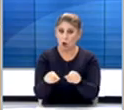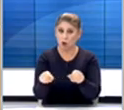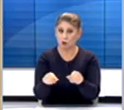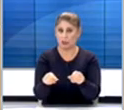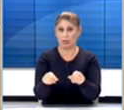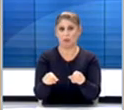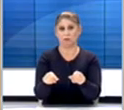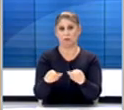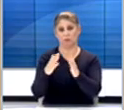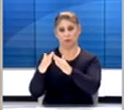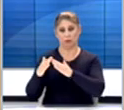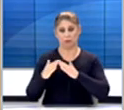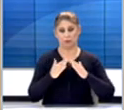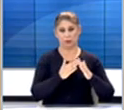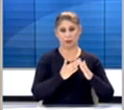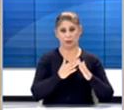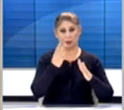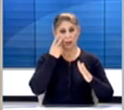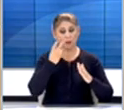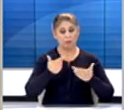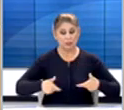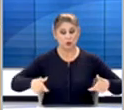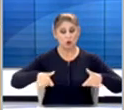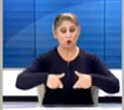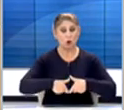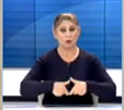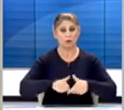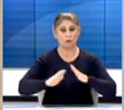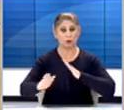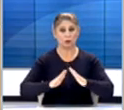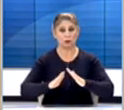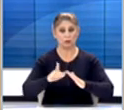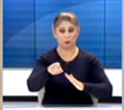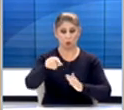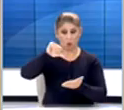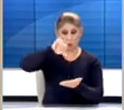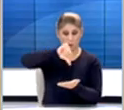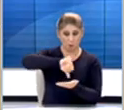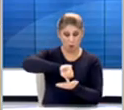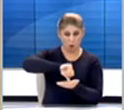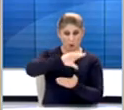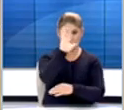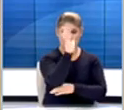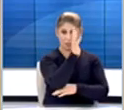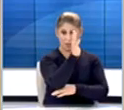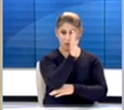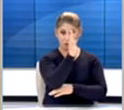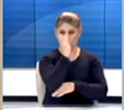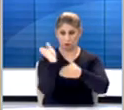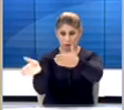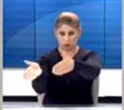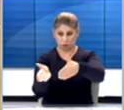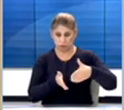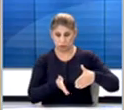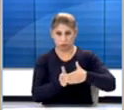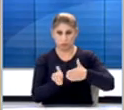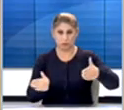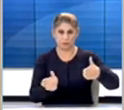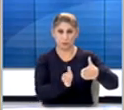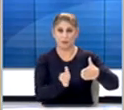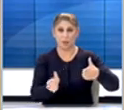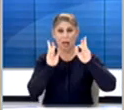Να σκεφτούμε τι ζώνες μπορούμε να δημιουργήσουμε προστασίας μεταξύ του αστικού ιστού και του δάσους, αναγνωρίζοντας ότι ένα από τα